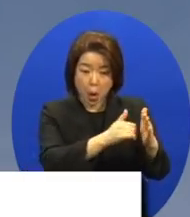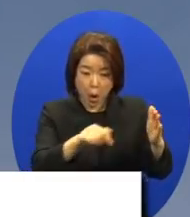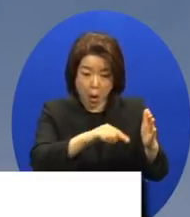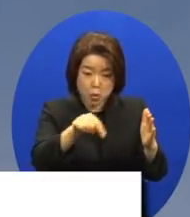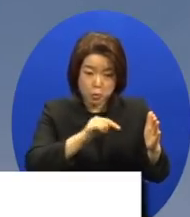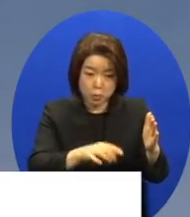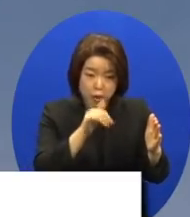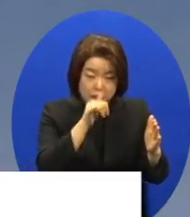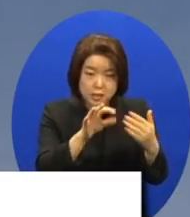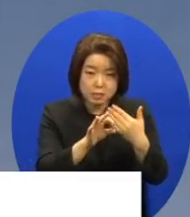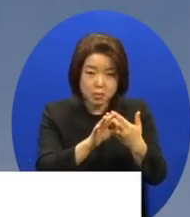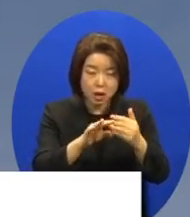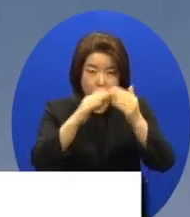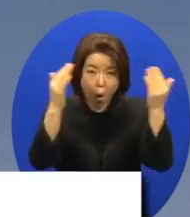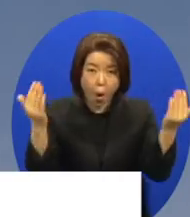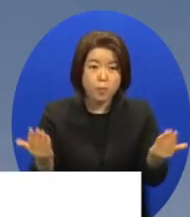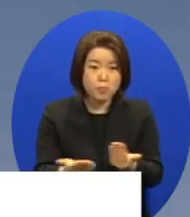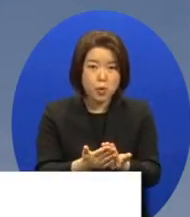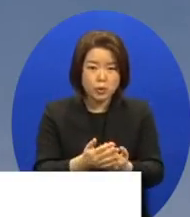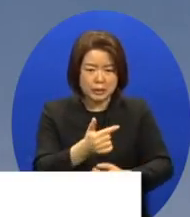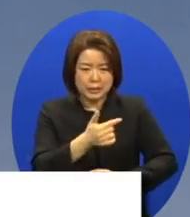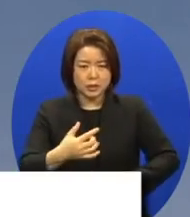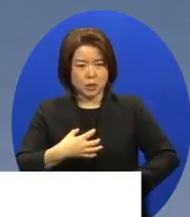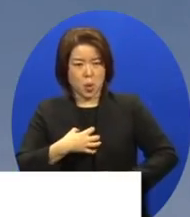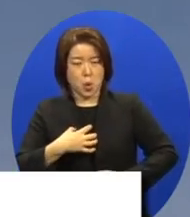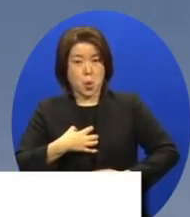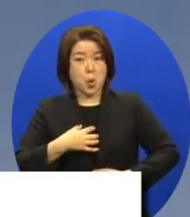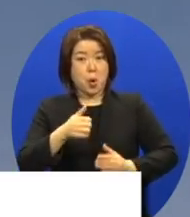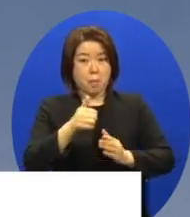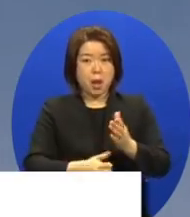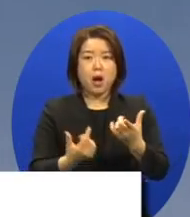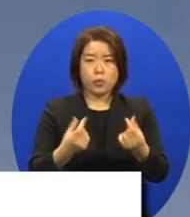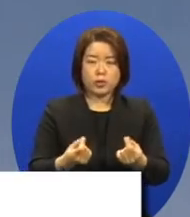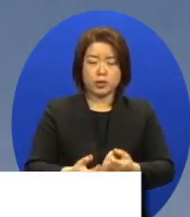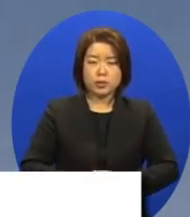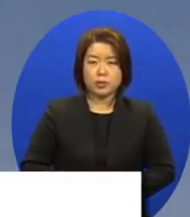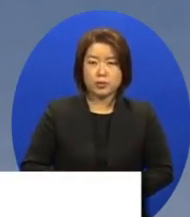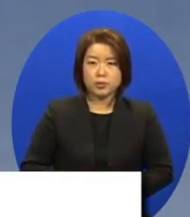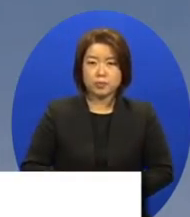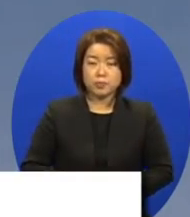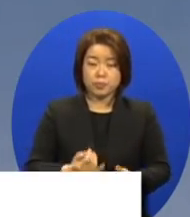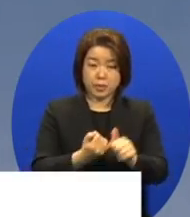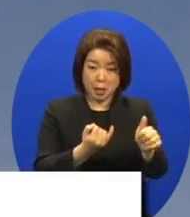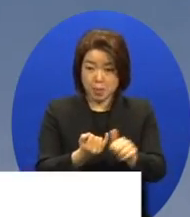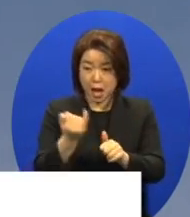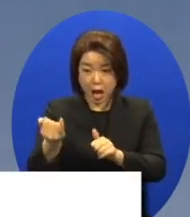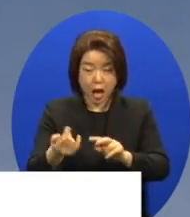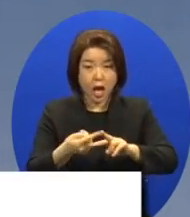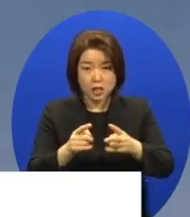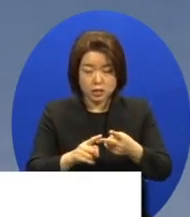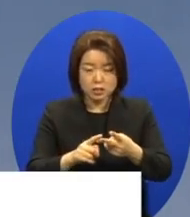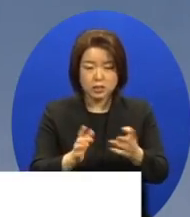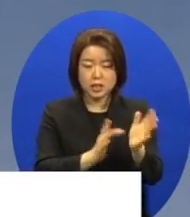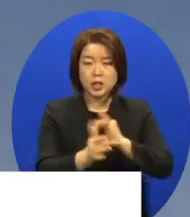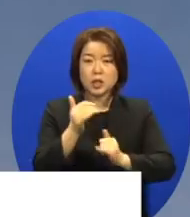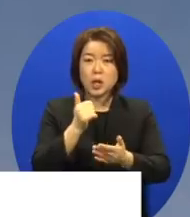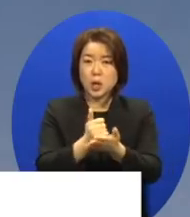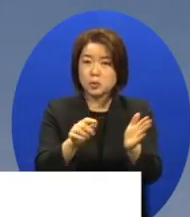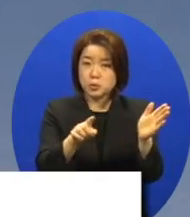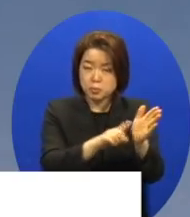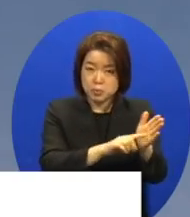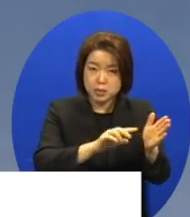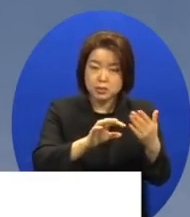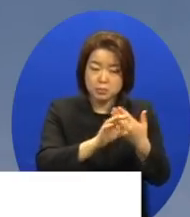온 가족이 대해 큰 위기에 빠지는 겁니다 남편이나 아내가 예수를 믿으면 그